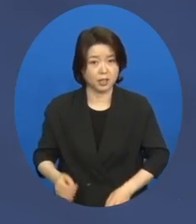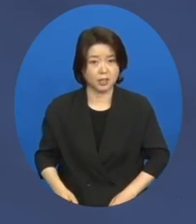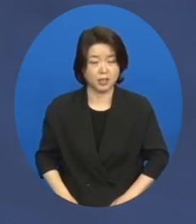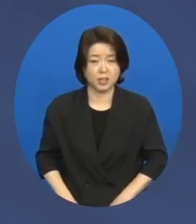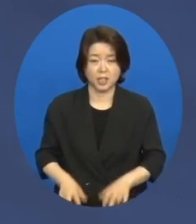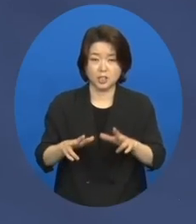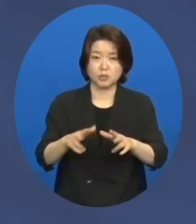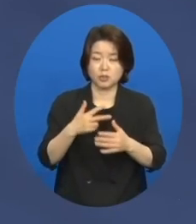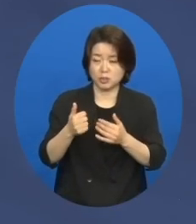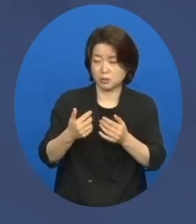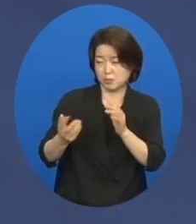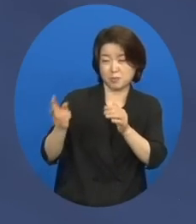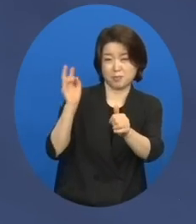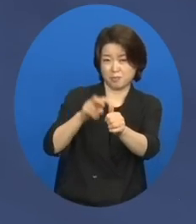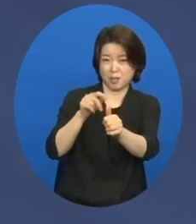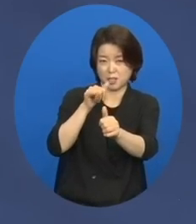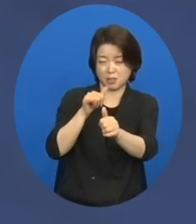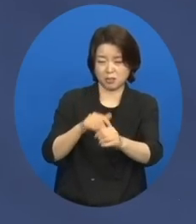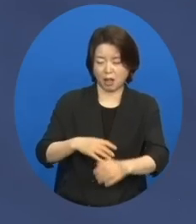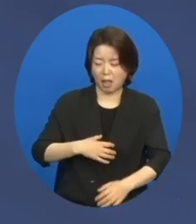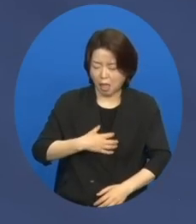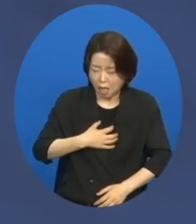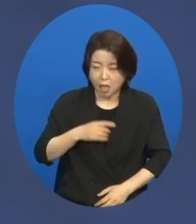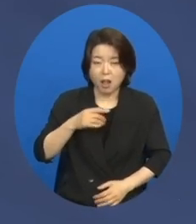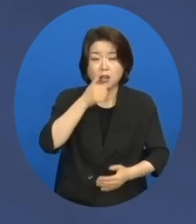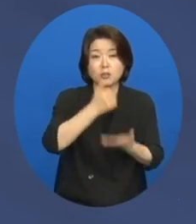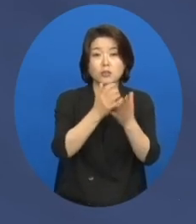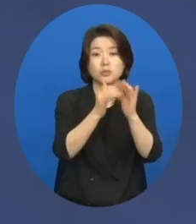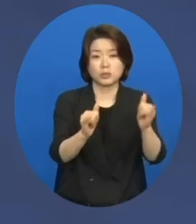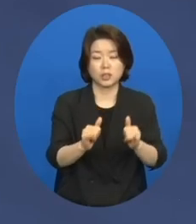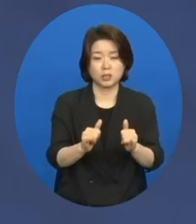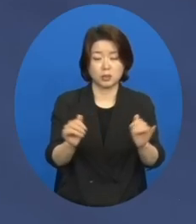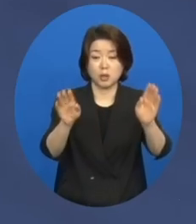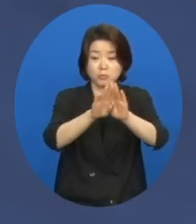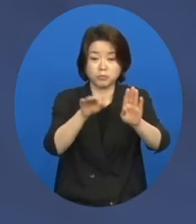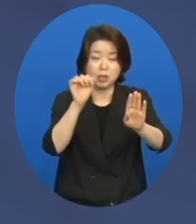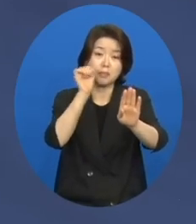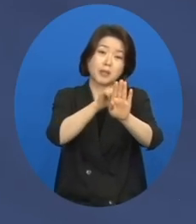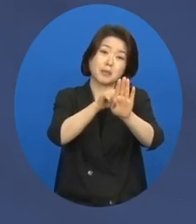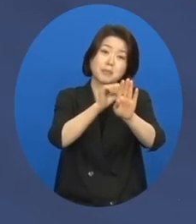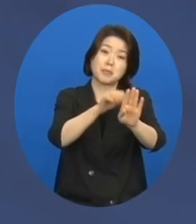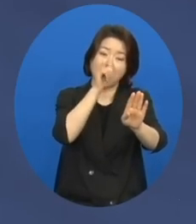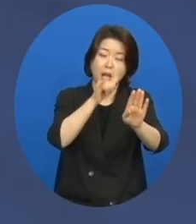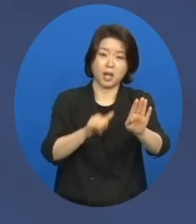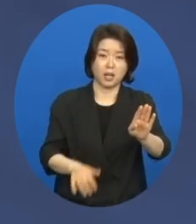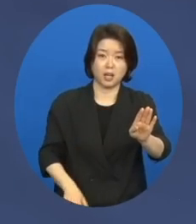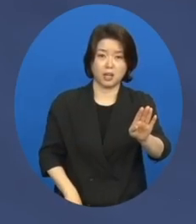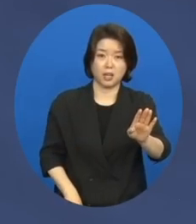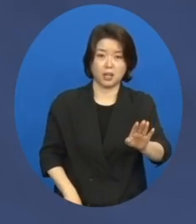지금도 반역하고 역겨운 죄인의 문 앞에서 두드리시면서